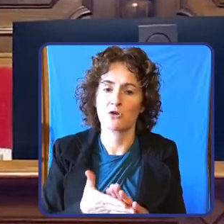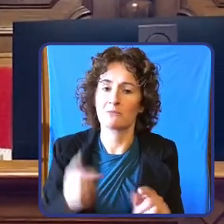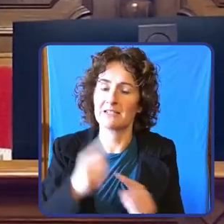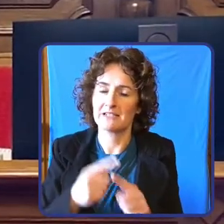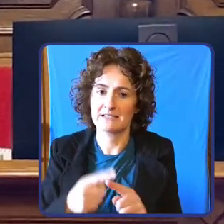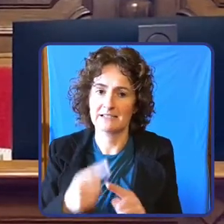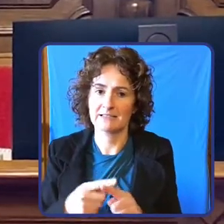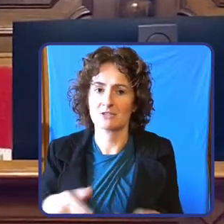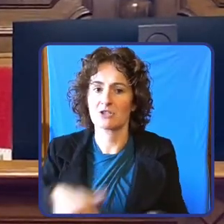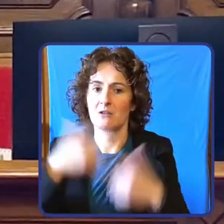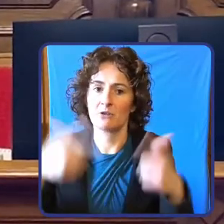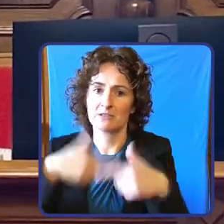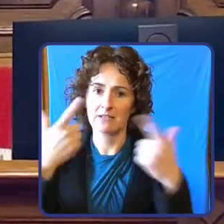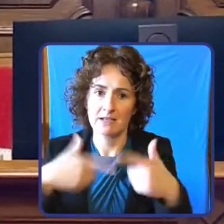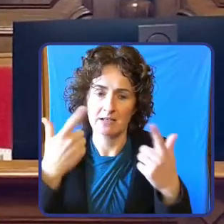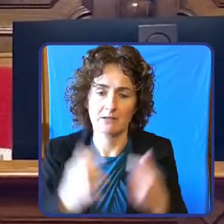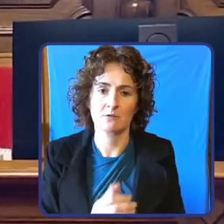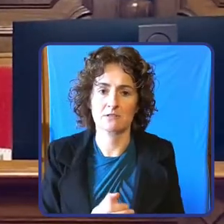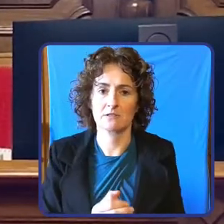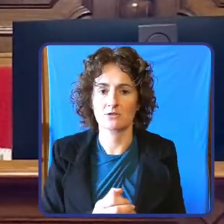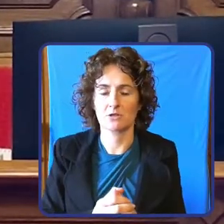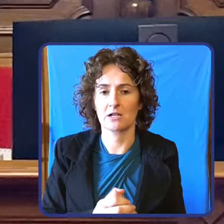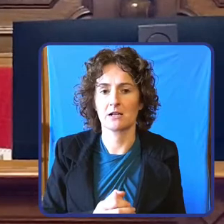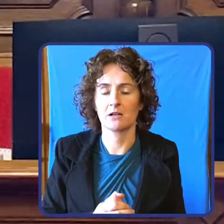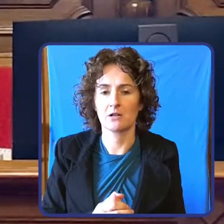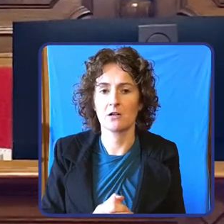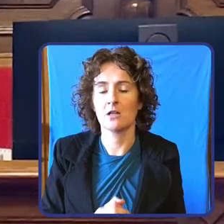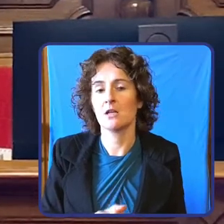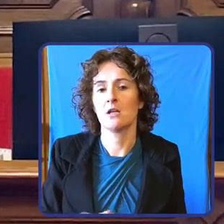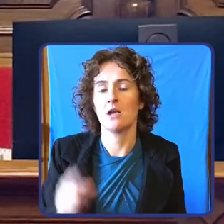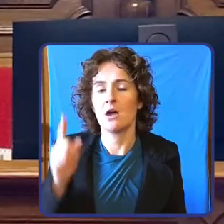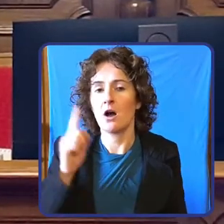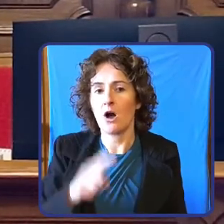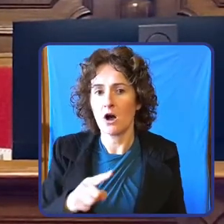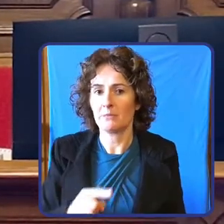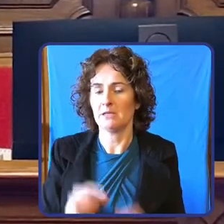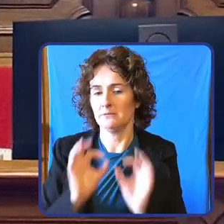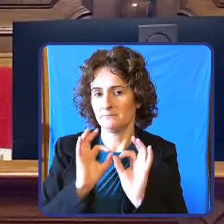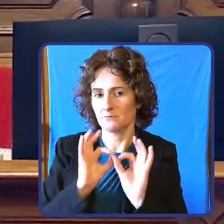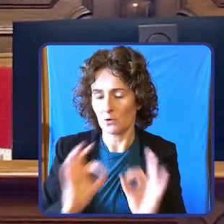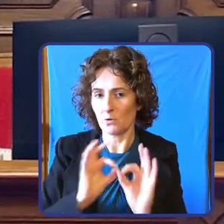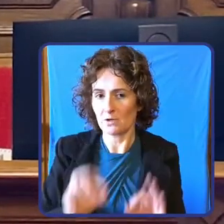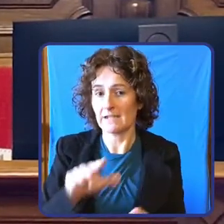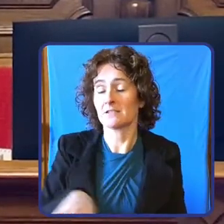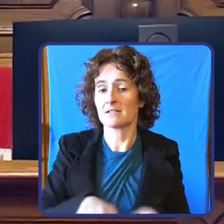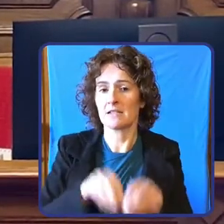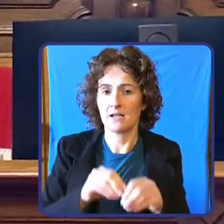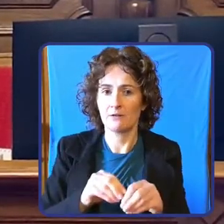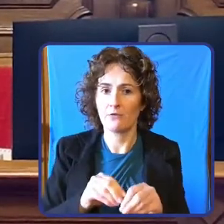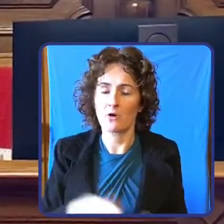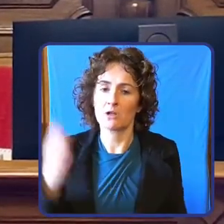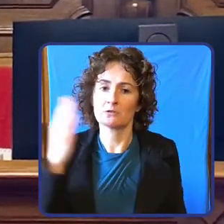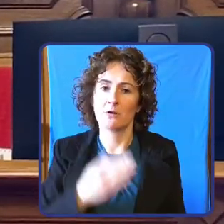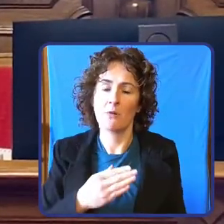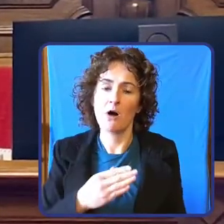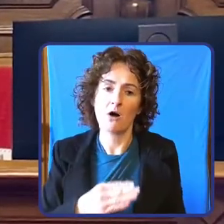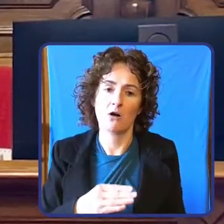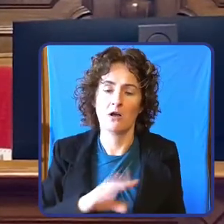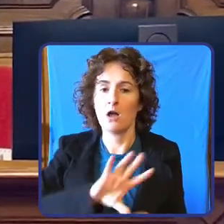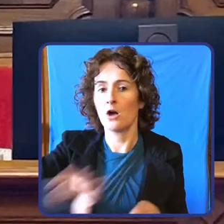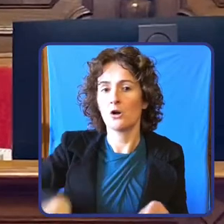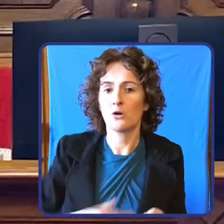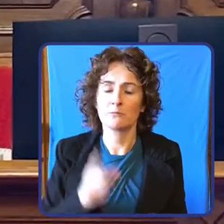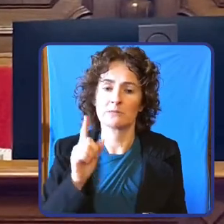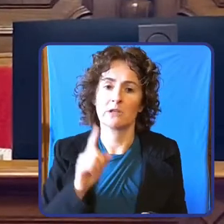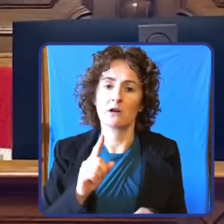Jó? Maradjunk a tisztességnél. Ami korrekt, azt el fogom ismerni jövőben is. Amikor lopnak, csalnak, hazudnak, bármi fájdalmas is, sokszor még az